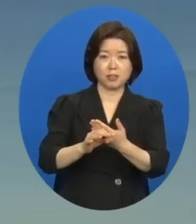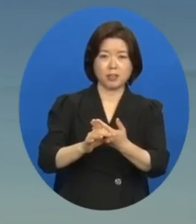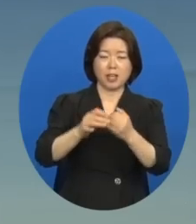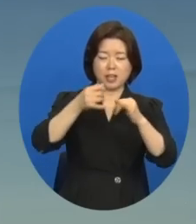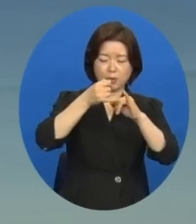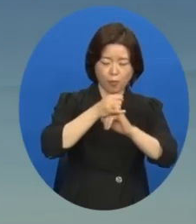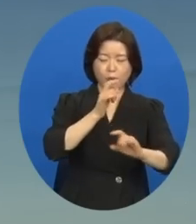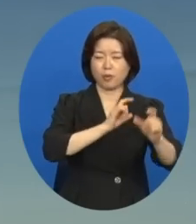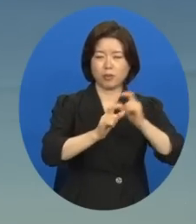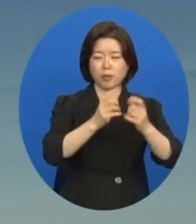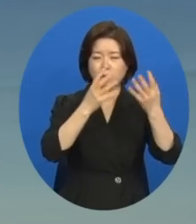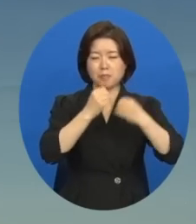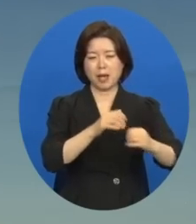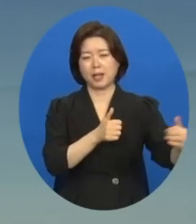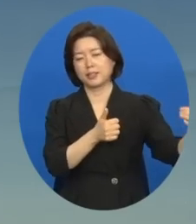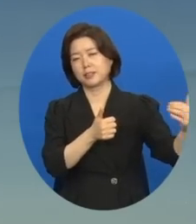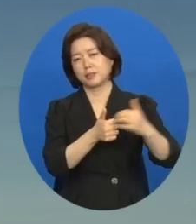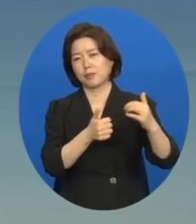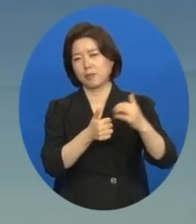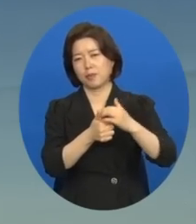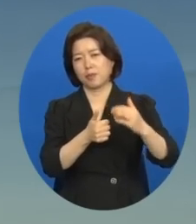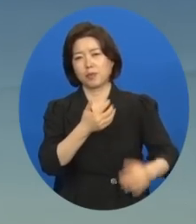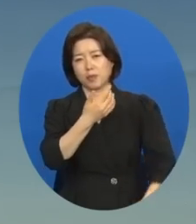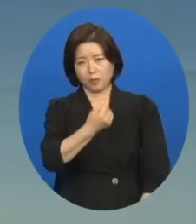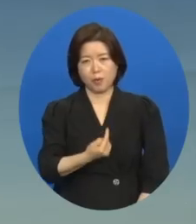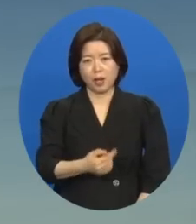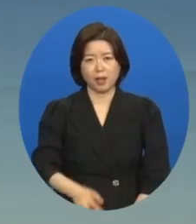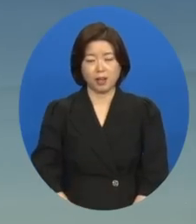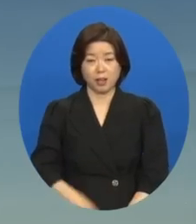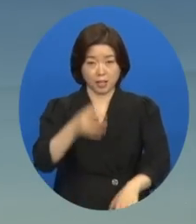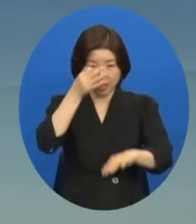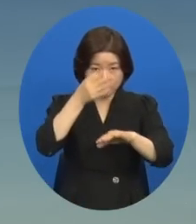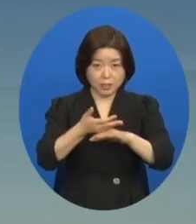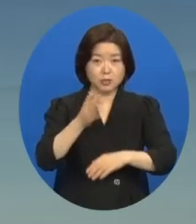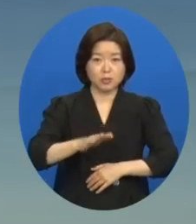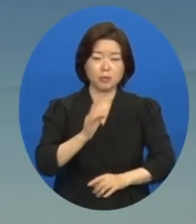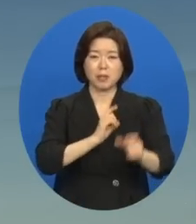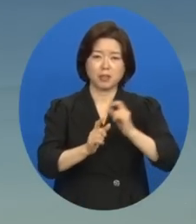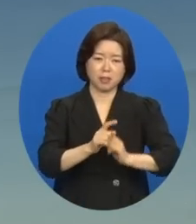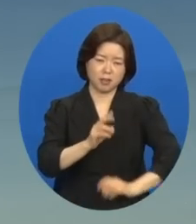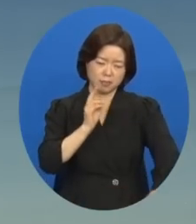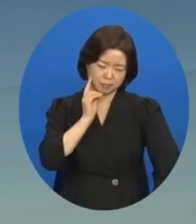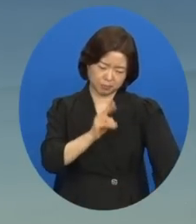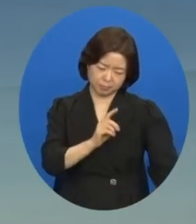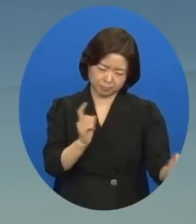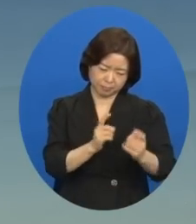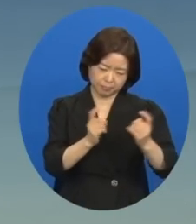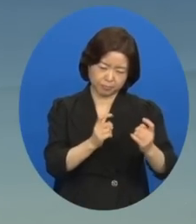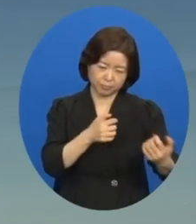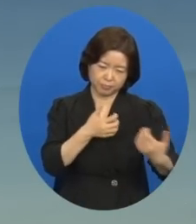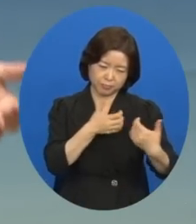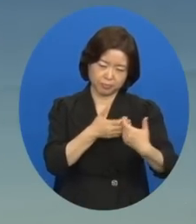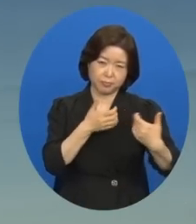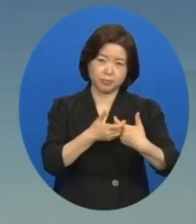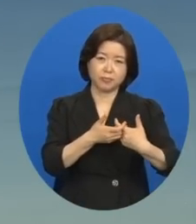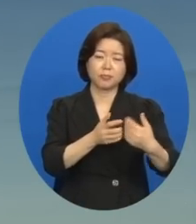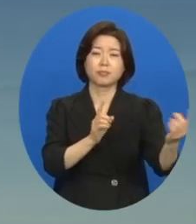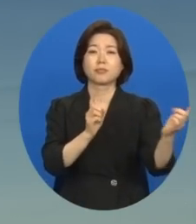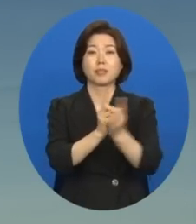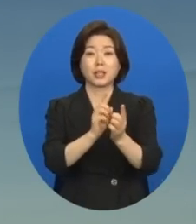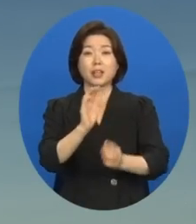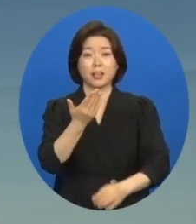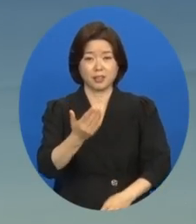더 많은 공격이 일어납니다. 죄송하지만 더 치열한 영적인 전쟁을 만나게